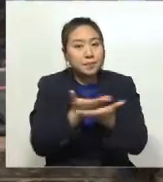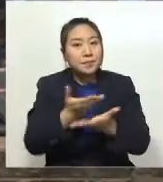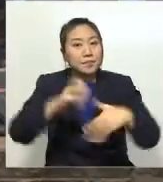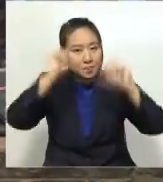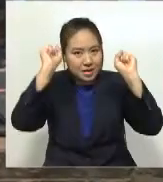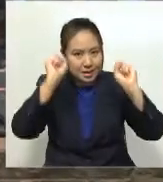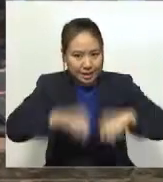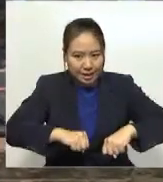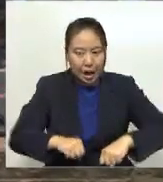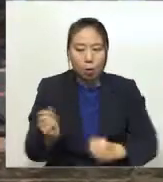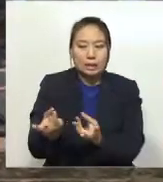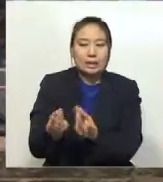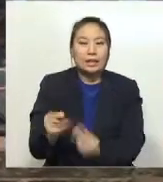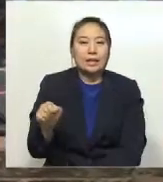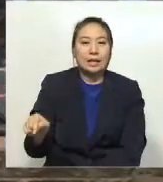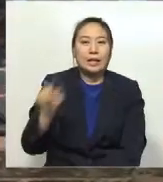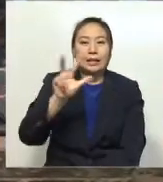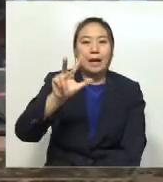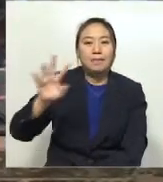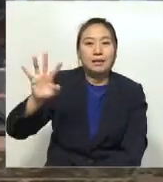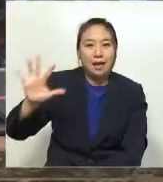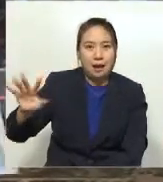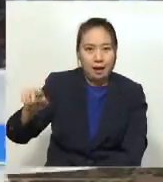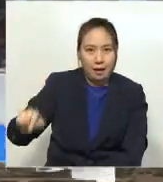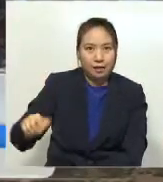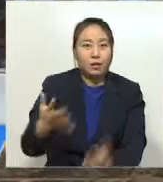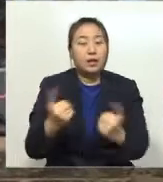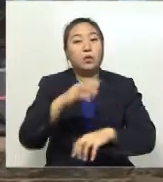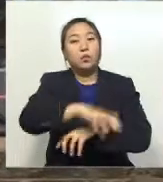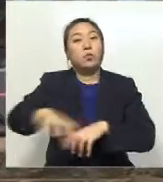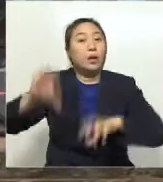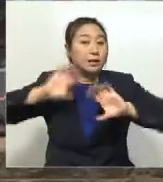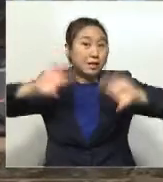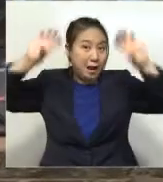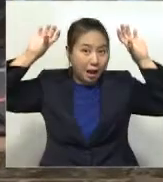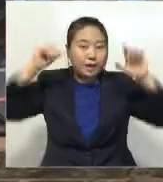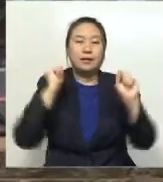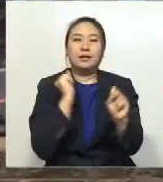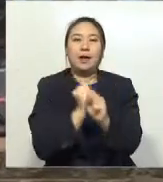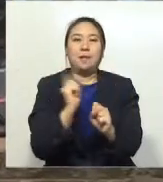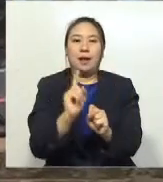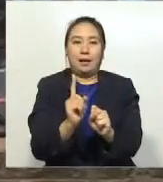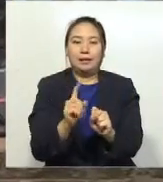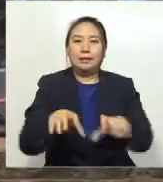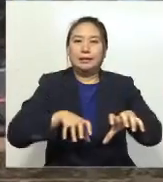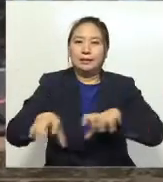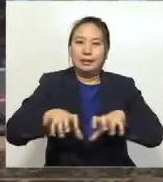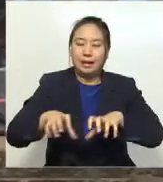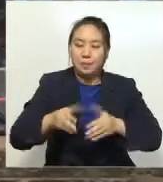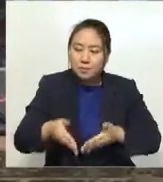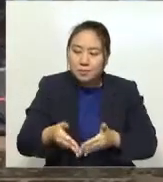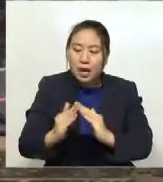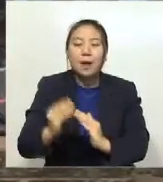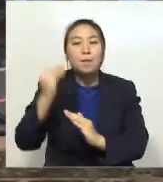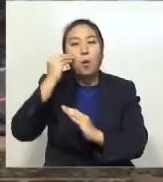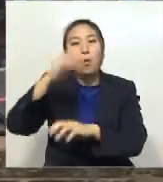พื้นที่บริเวณเนินเขาลุ่มน้ํา345นะคะหลังจากนี้ทางส่วนราชการเองก็จะต้องไปทําเรื่องในเรื่องของการจัดตั้งทําหมู่บ้านแบบถาว